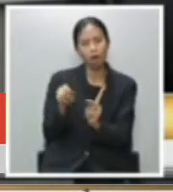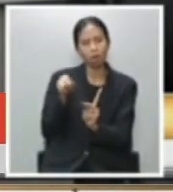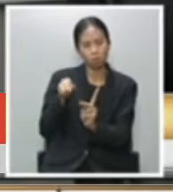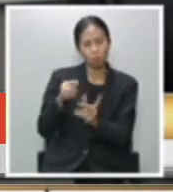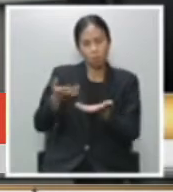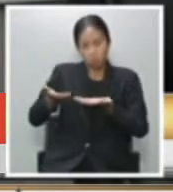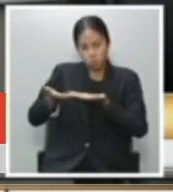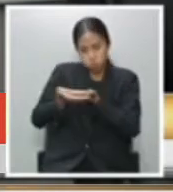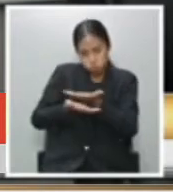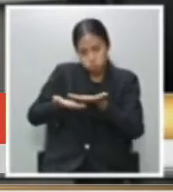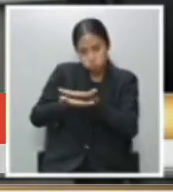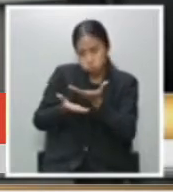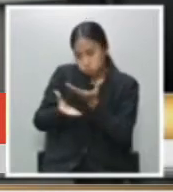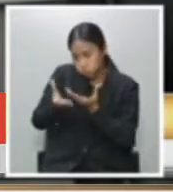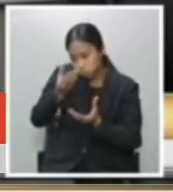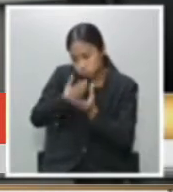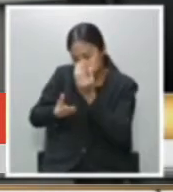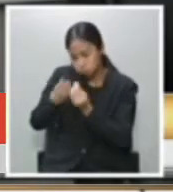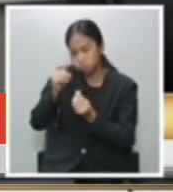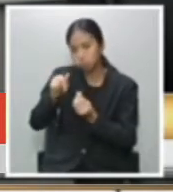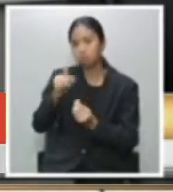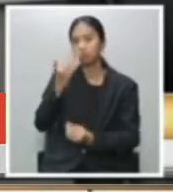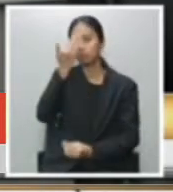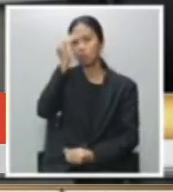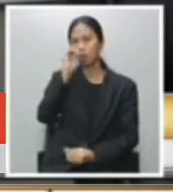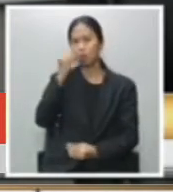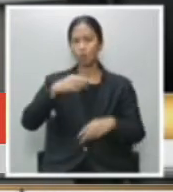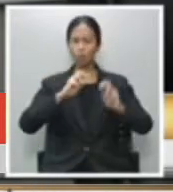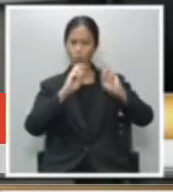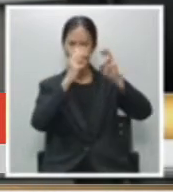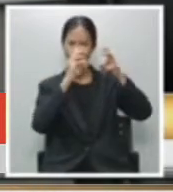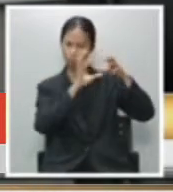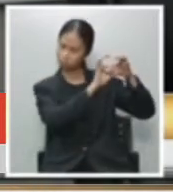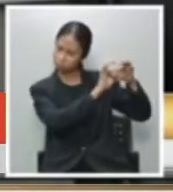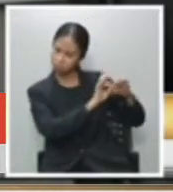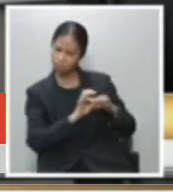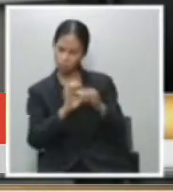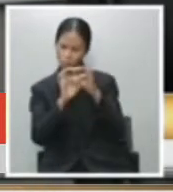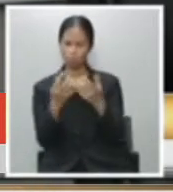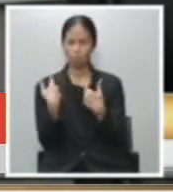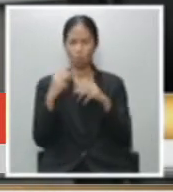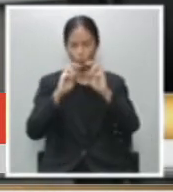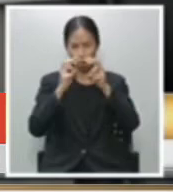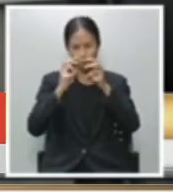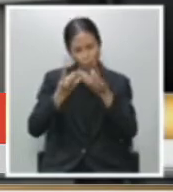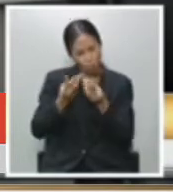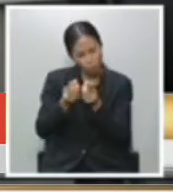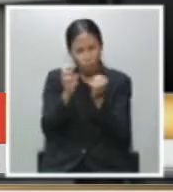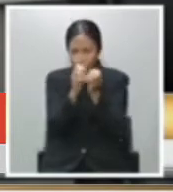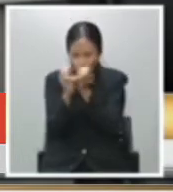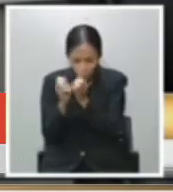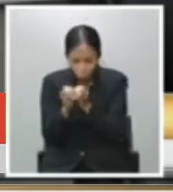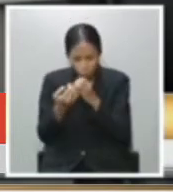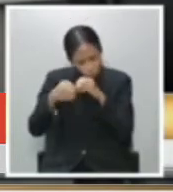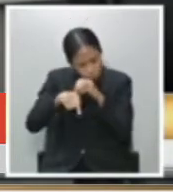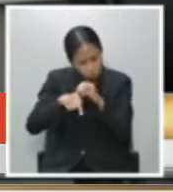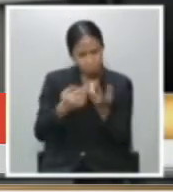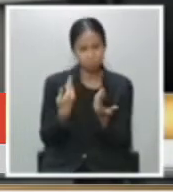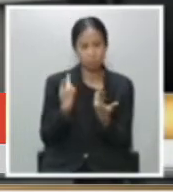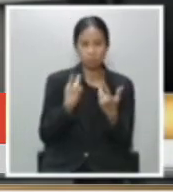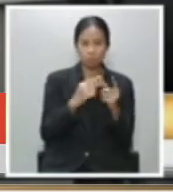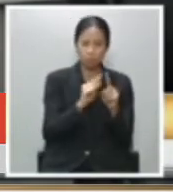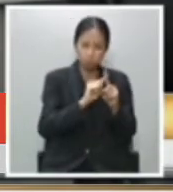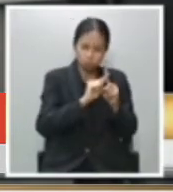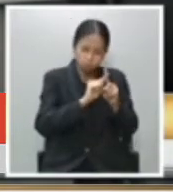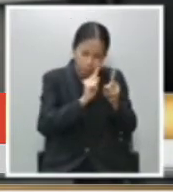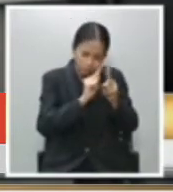ศึกษาเนื่องจากมันเป็นประเด็นที่เกี่ยวข้องมีความซับซ้อนมีความหลากหลาย